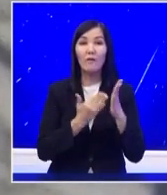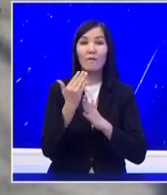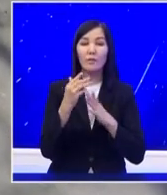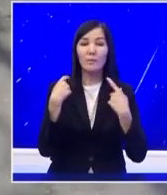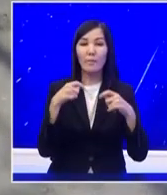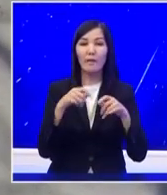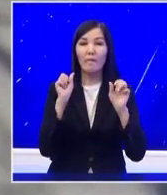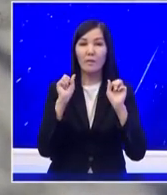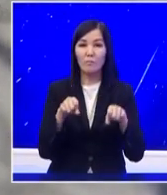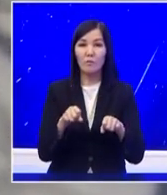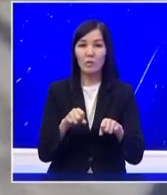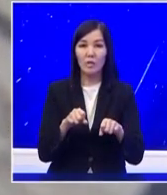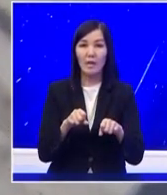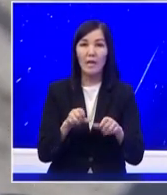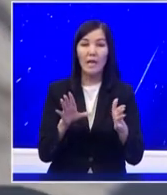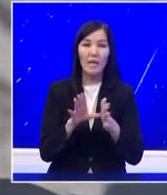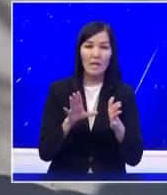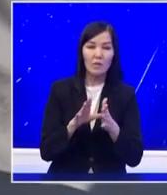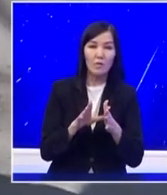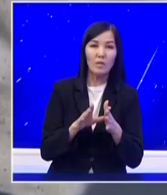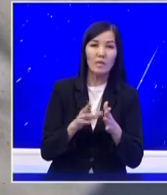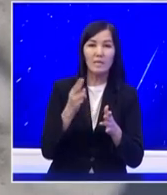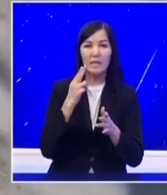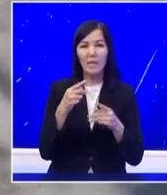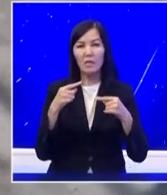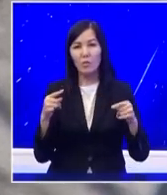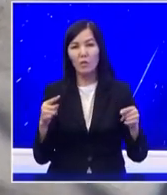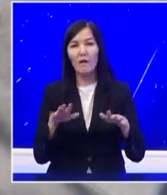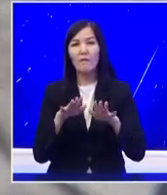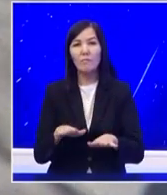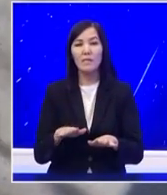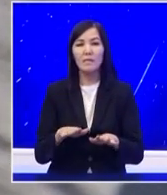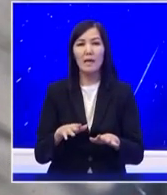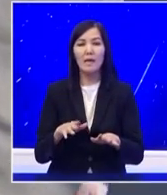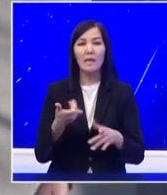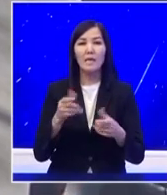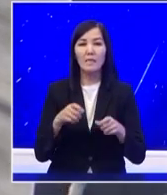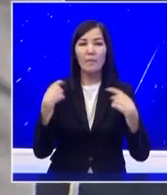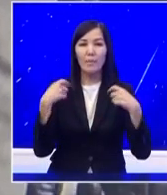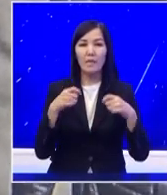кальяна, электронных сигарет и других электронных систем. В местах, где осуществляется